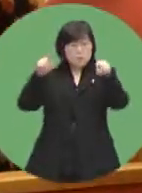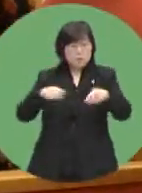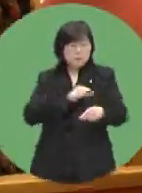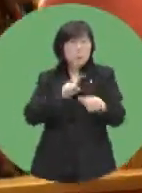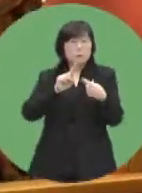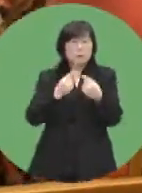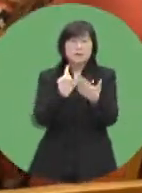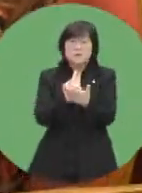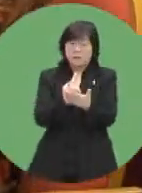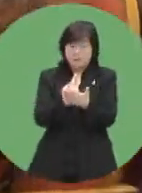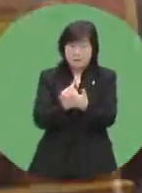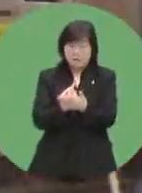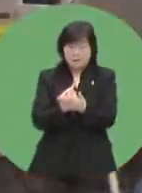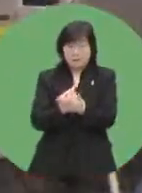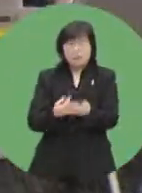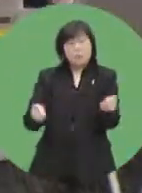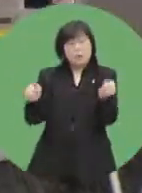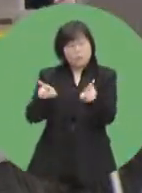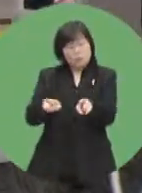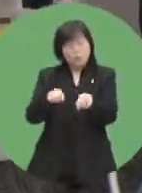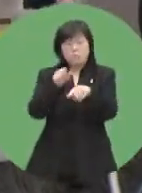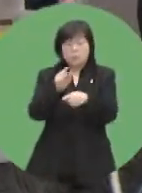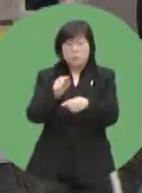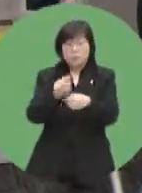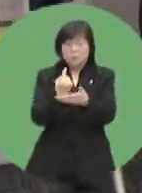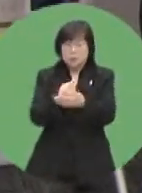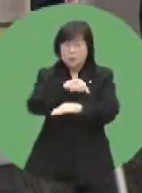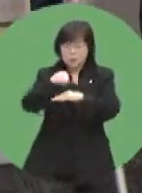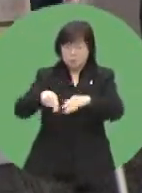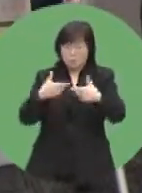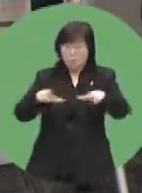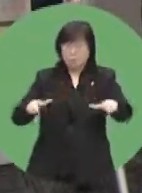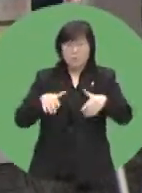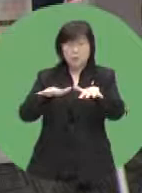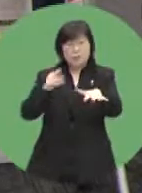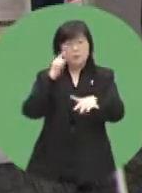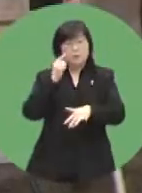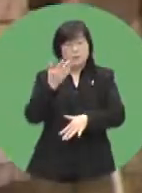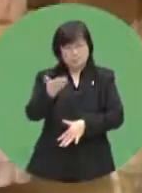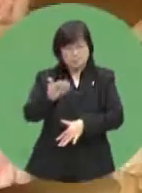ような催しに積極的に参加し、共同参画の輪を広げてみませんか？